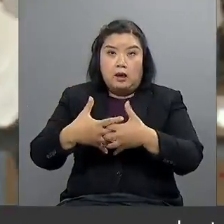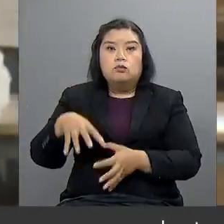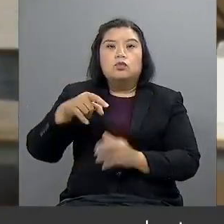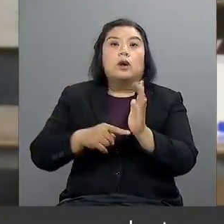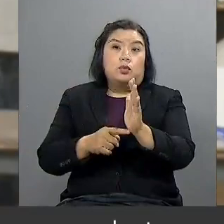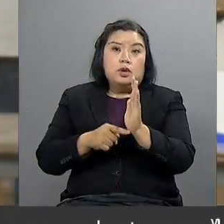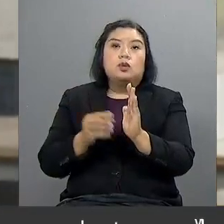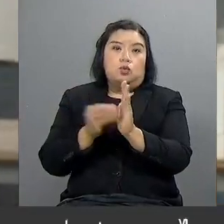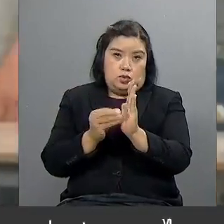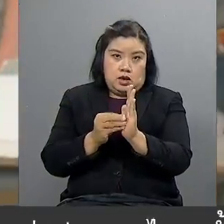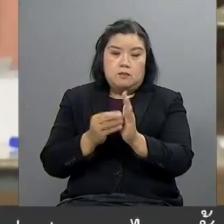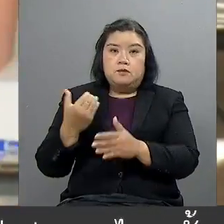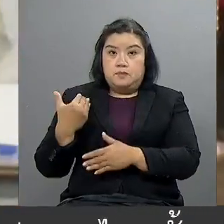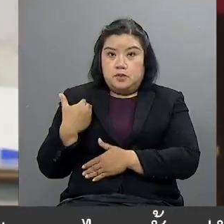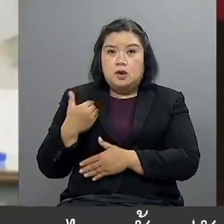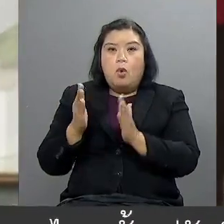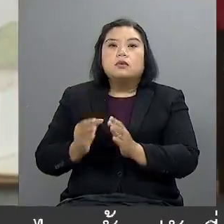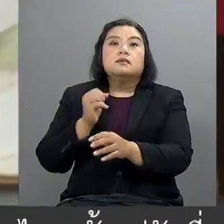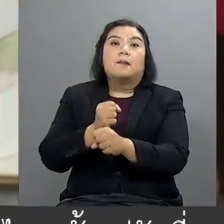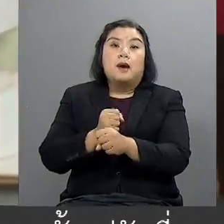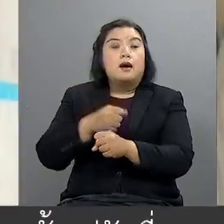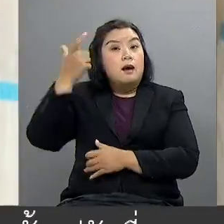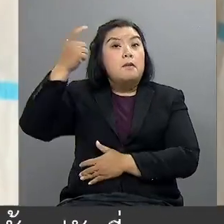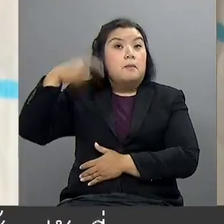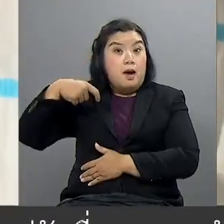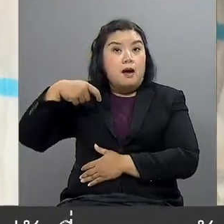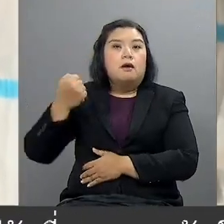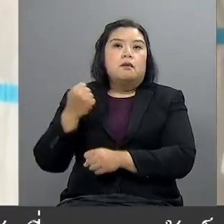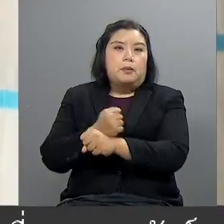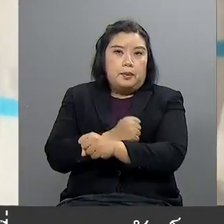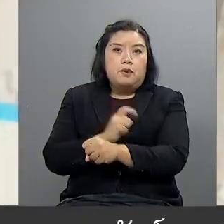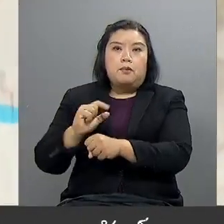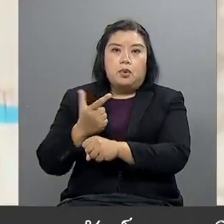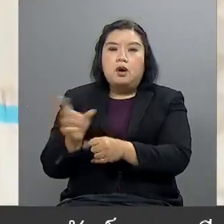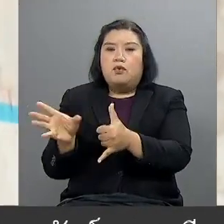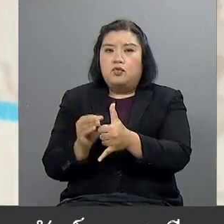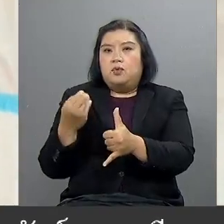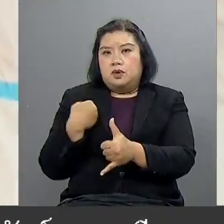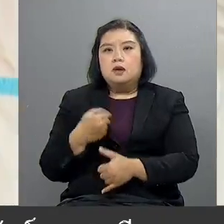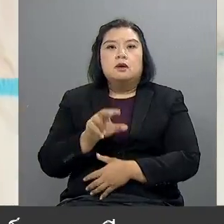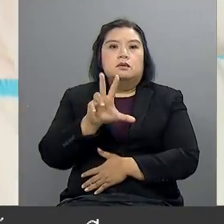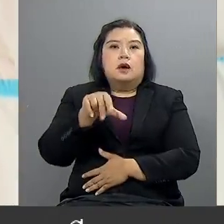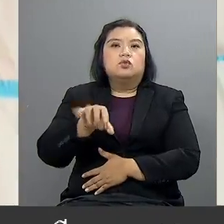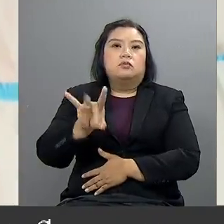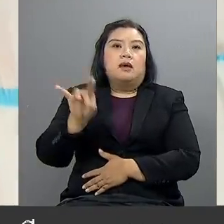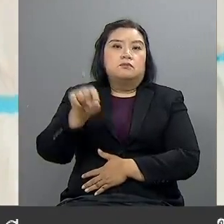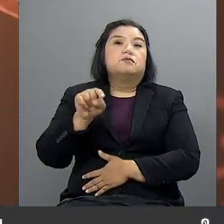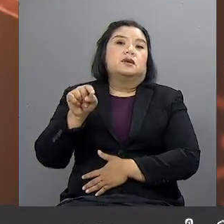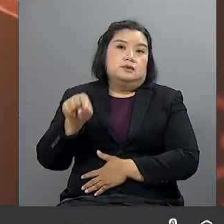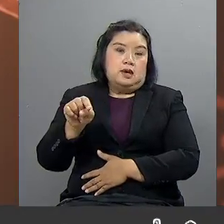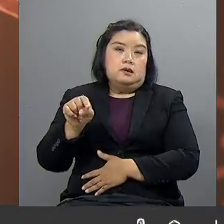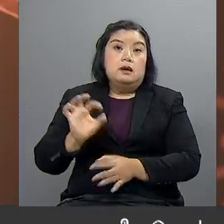แรงงานเมียนมาติดเชื้อคิดเป็นร้อยละ3.8โดยจุดเชื่อมโยงสำคัญที่ทำให้เกิดการแพร่ระบาด